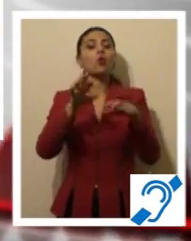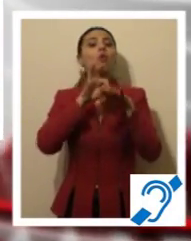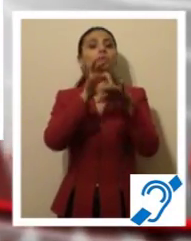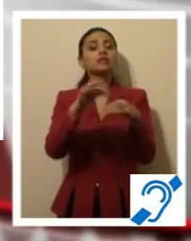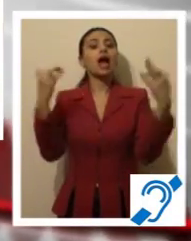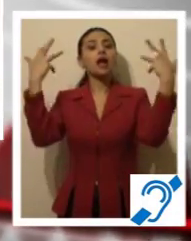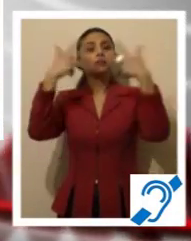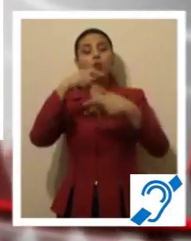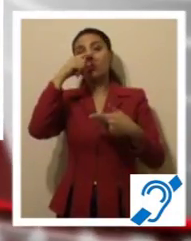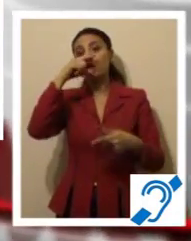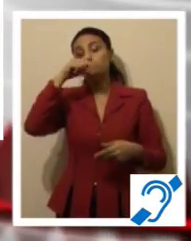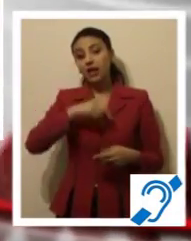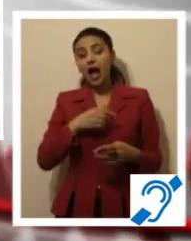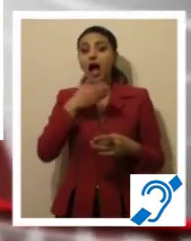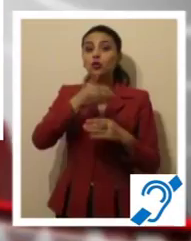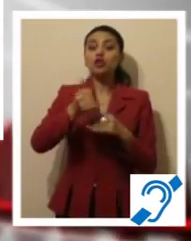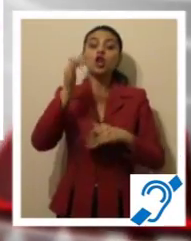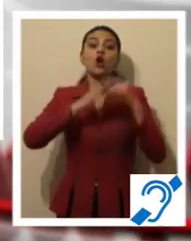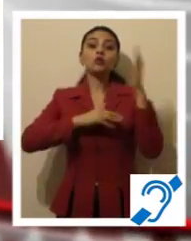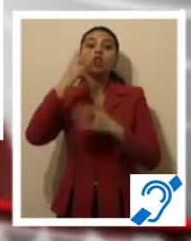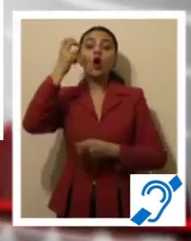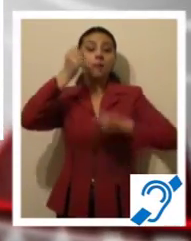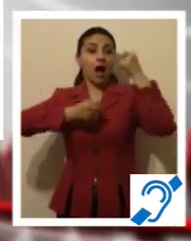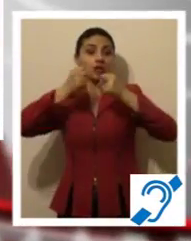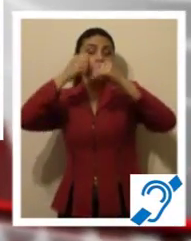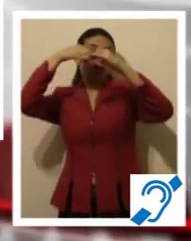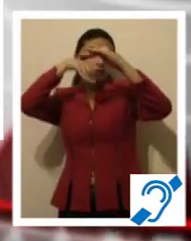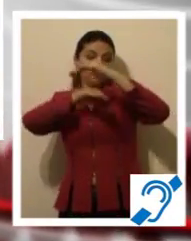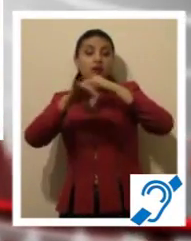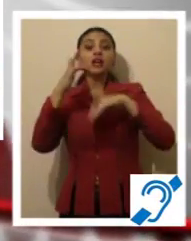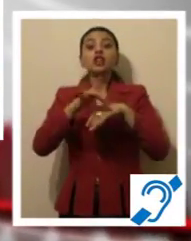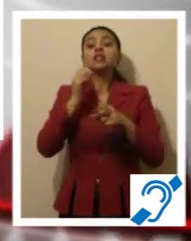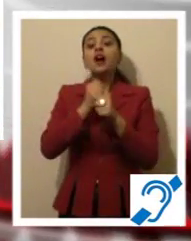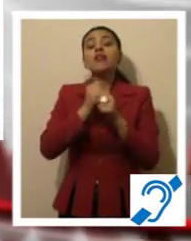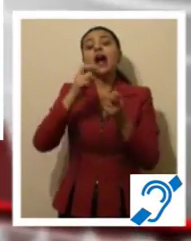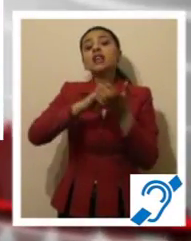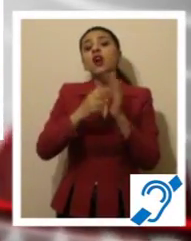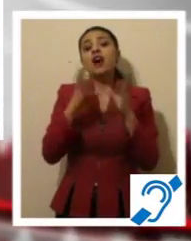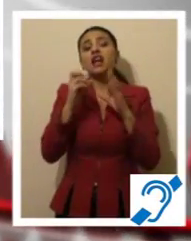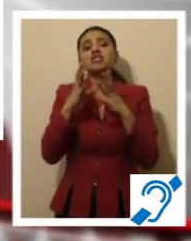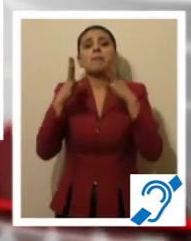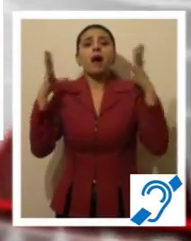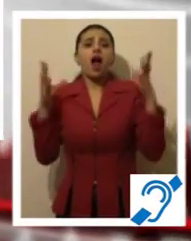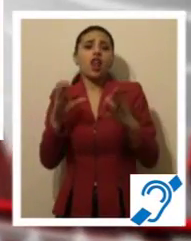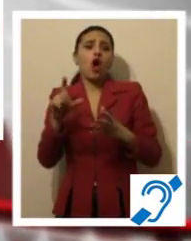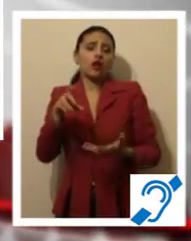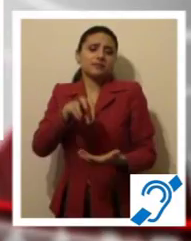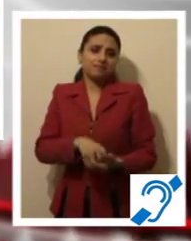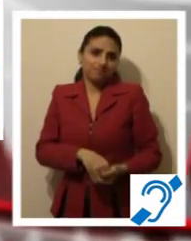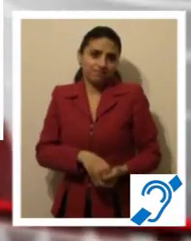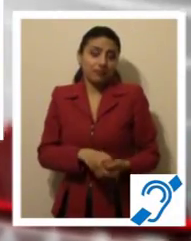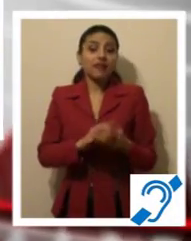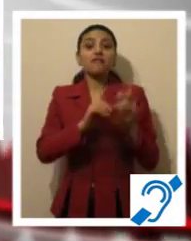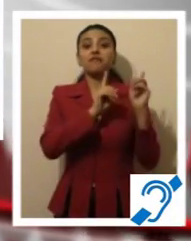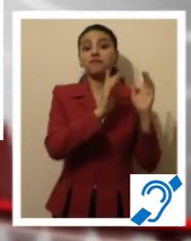administrației municipiului Pitești a trecut și construirea a două parcări supraterane, încercând astfel să mai rezolve din criza locurilor de parcare. Fiecare dintre cele